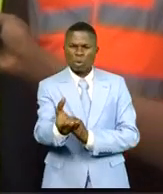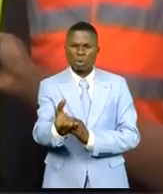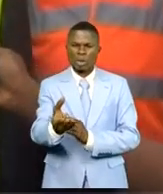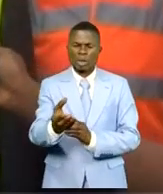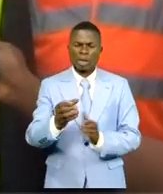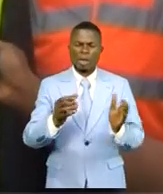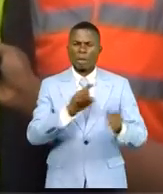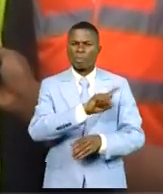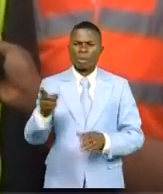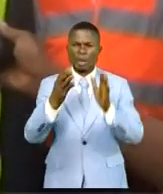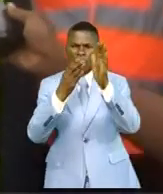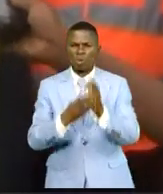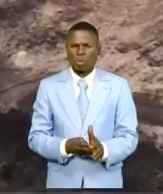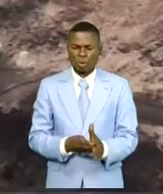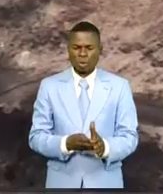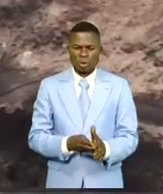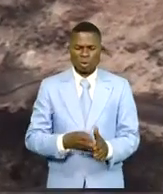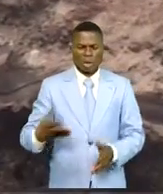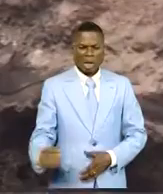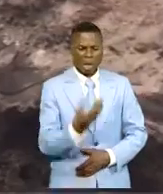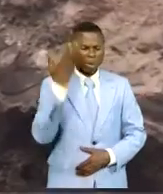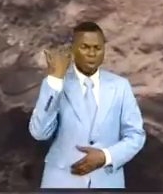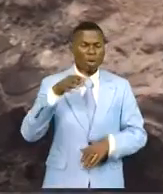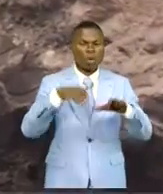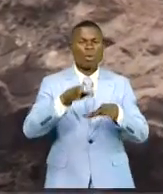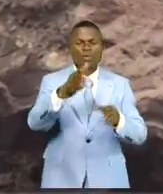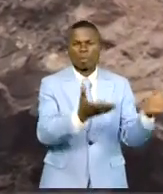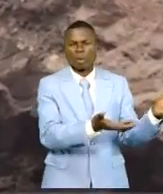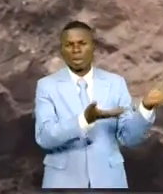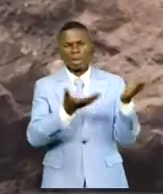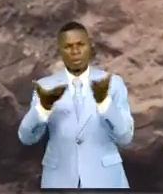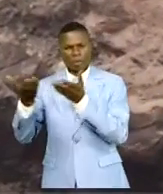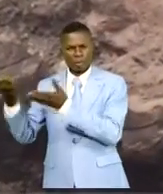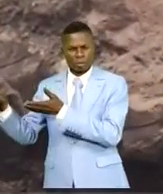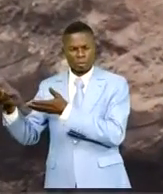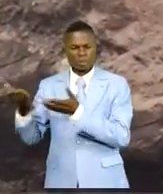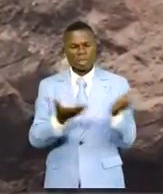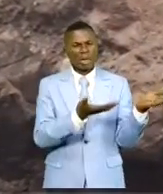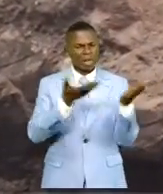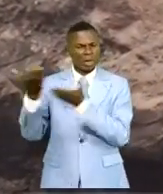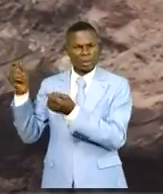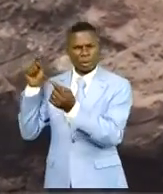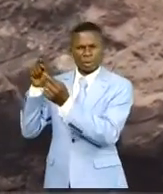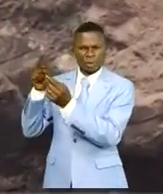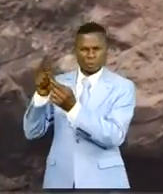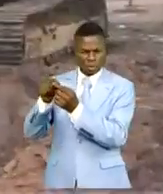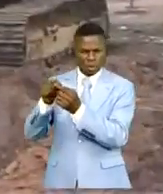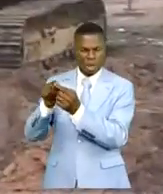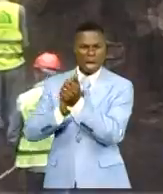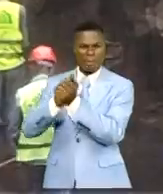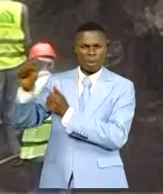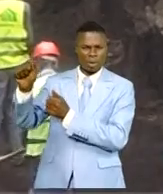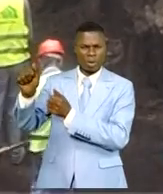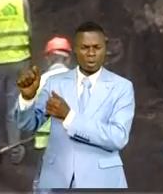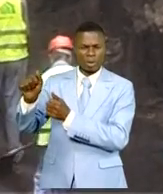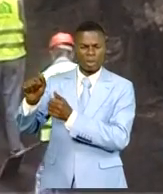N1800 qui doit prendre l'eau sur le fleuve et la transporter jusqu'à dépasser le